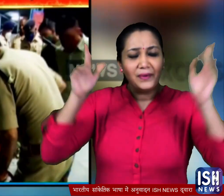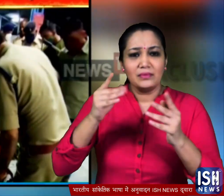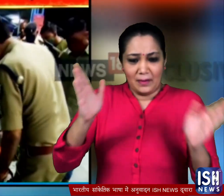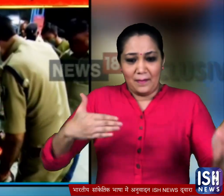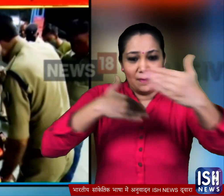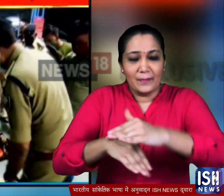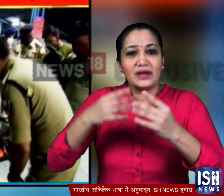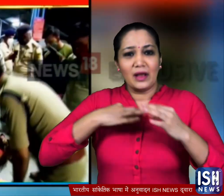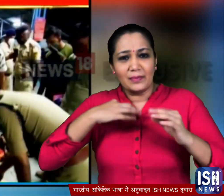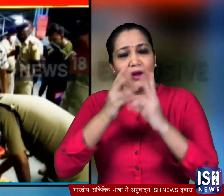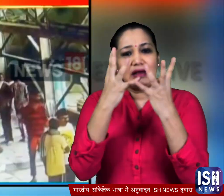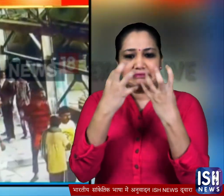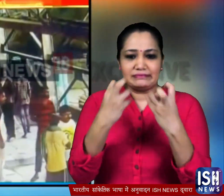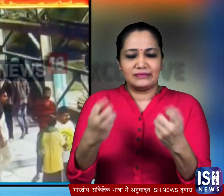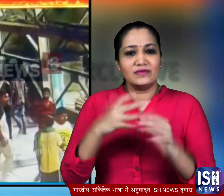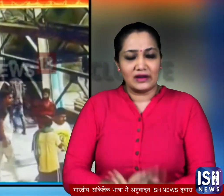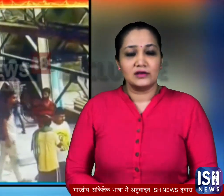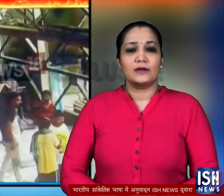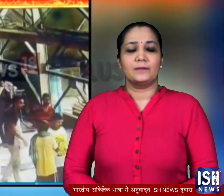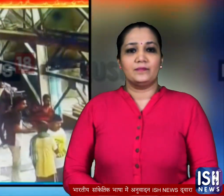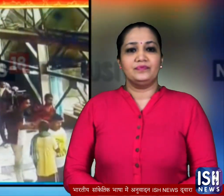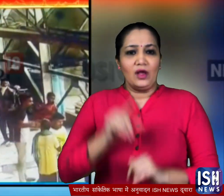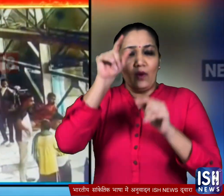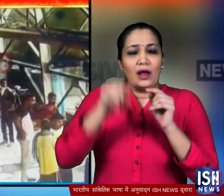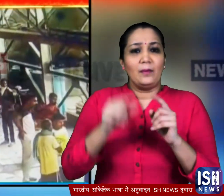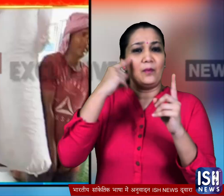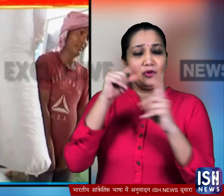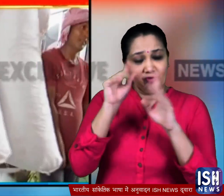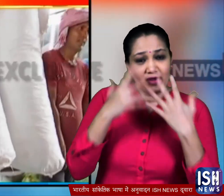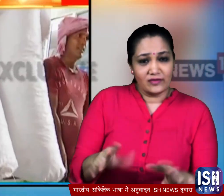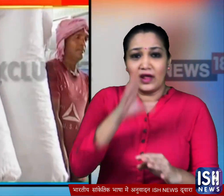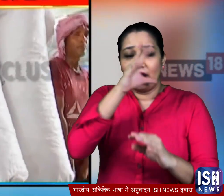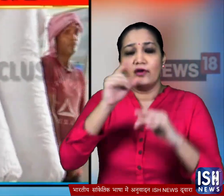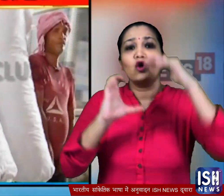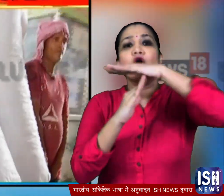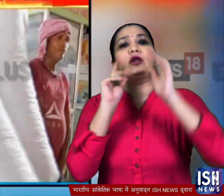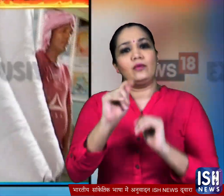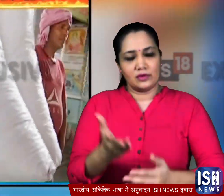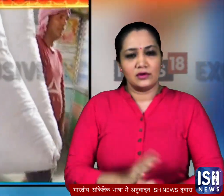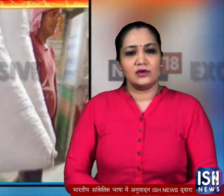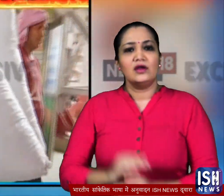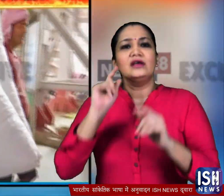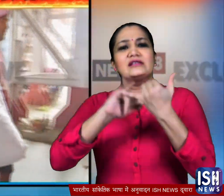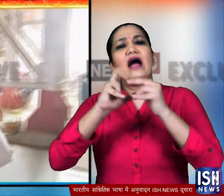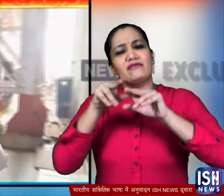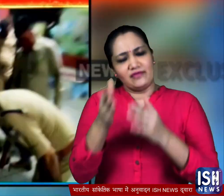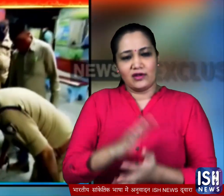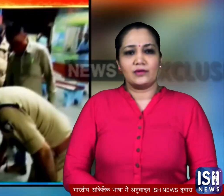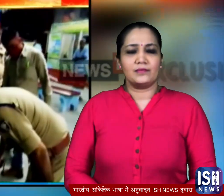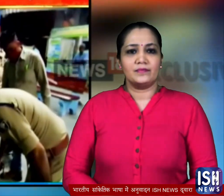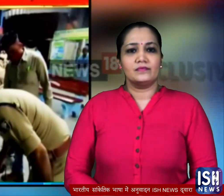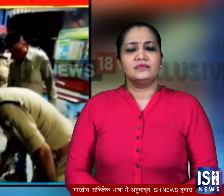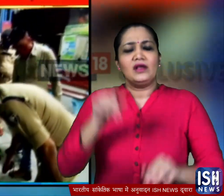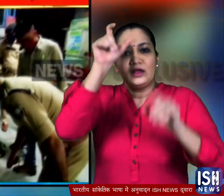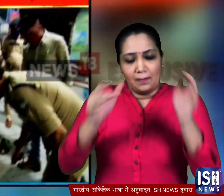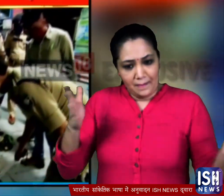पार्सल में रखे गए कपड़े जल चुके थे। वहीं इस घटना का एक चश्मदीद भी सामने आया जो रेलवे में कॉन्ट्रैक्ट पर काम करने वाला एक कर्मचारी है। बताया गया कि उसी